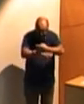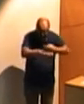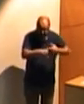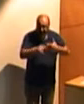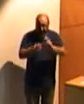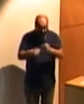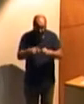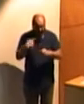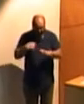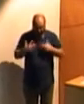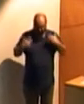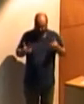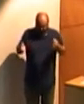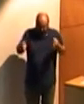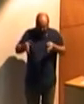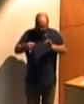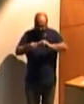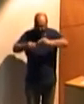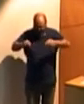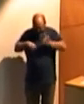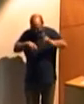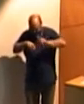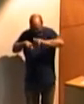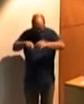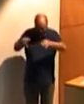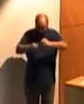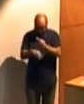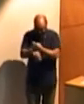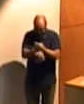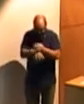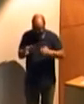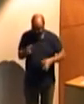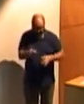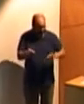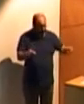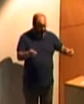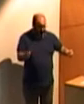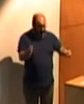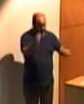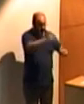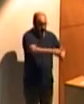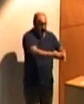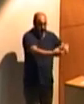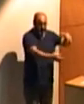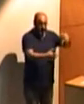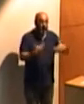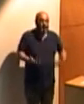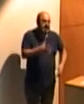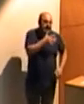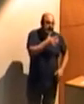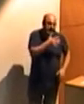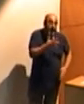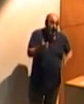partir d'une volonté dans les informations découlerait d'une volonté ce qui pour l'instant impossible et ceux qui pressent même